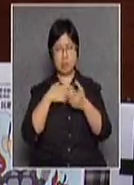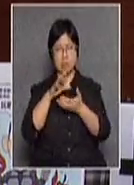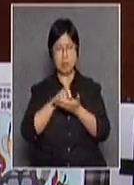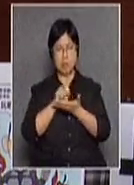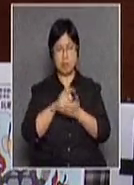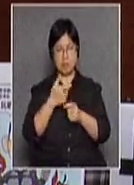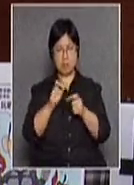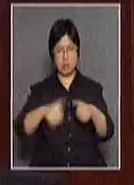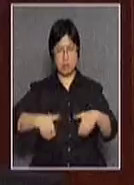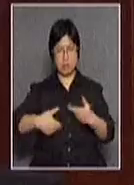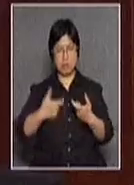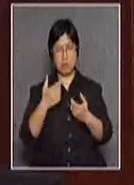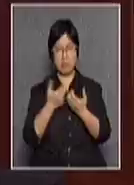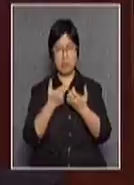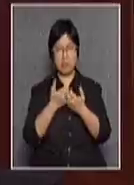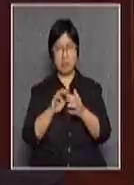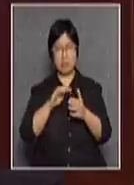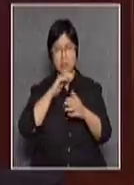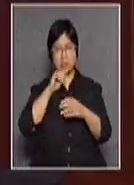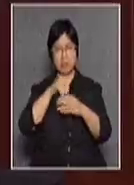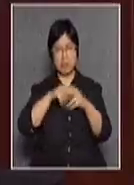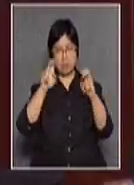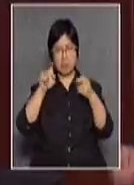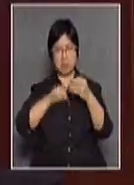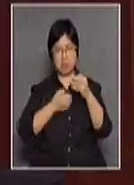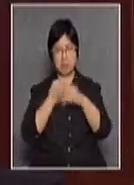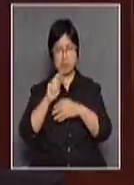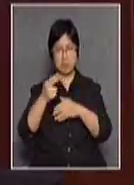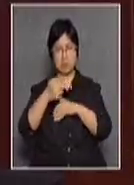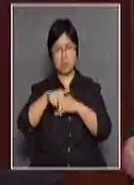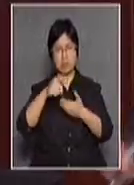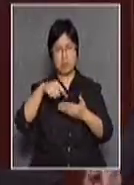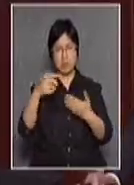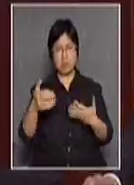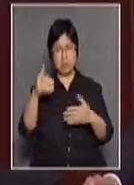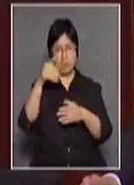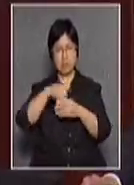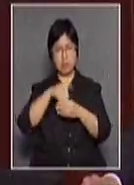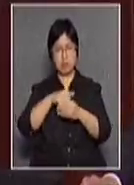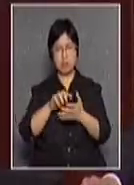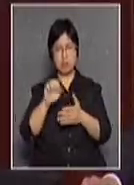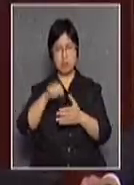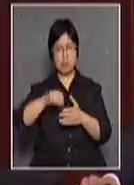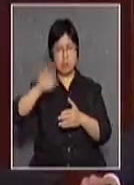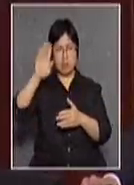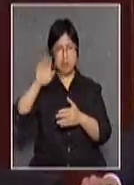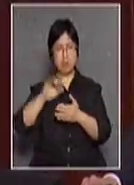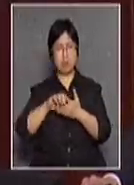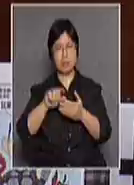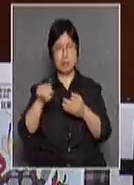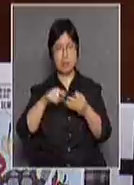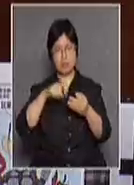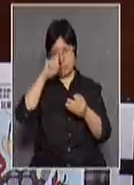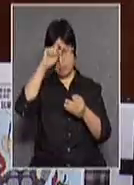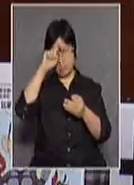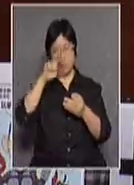預算開支。 現在各位提出的待決議題是陳志全議員動議的修正案予以通過，現在付諸表決。贊成的請舉手。陳志全議員要